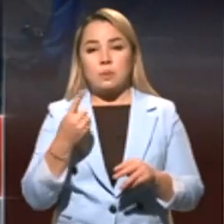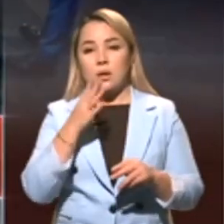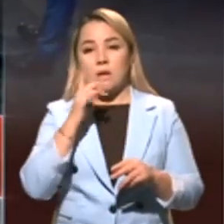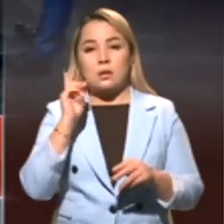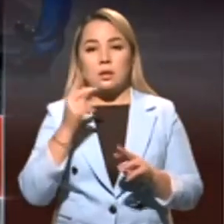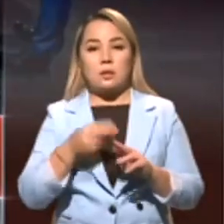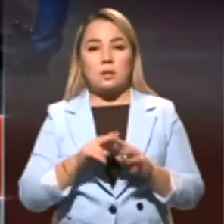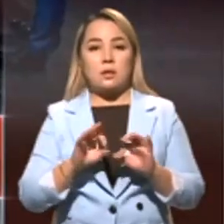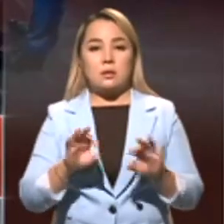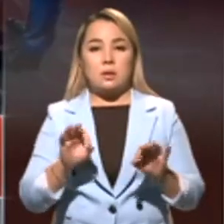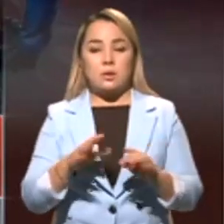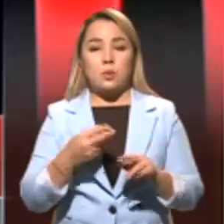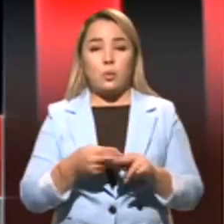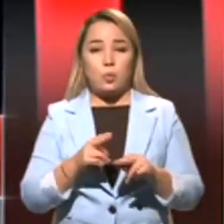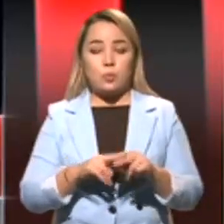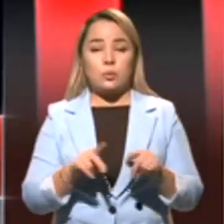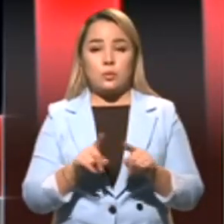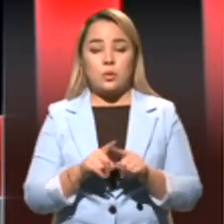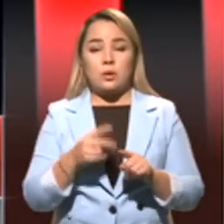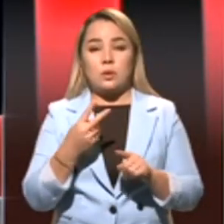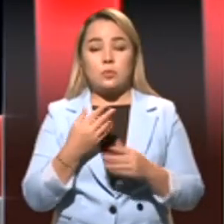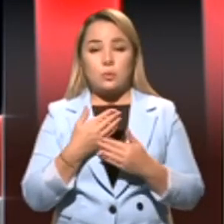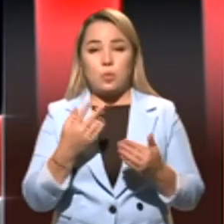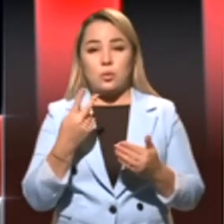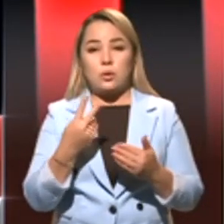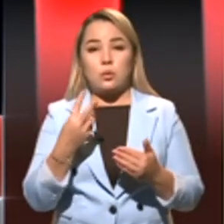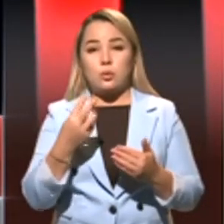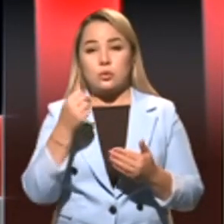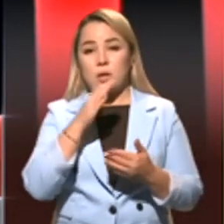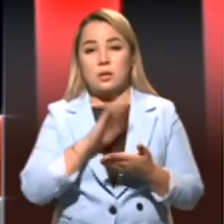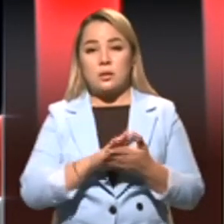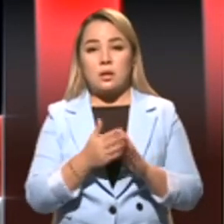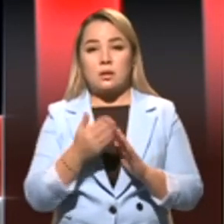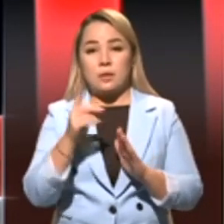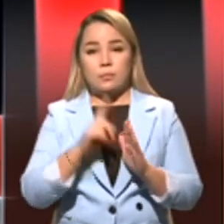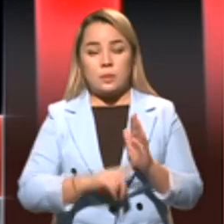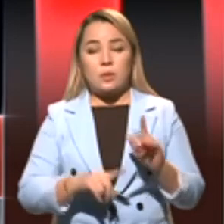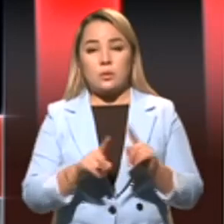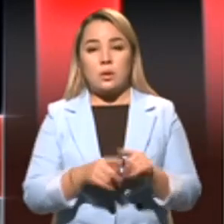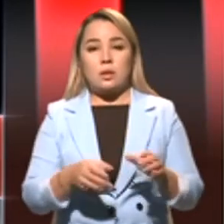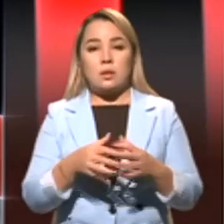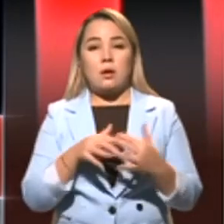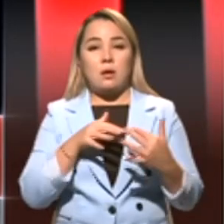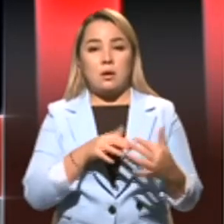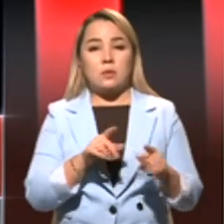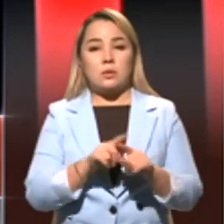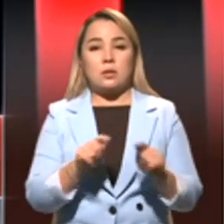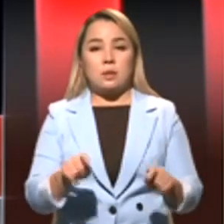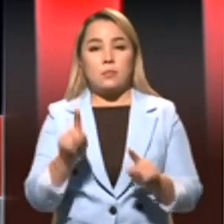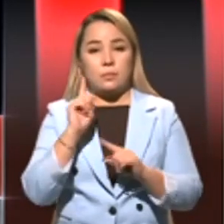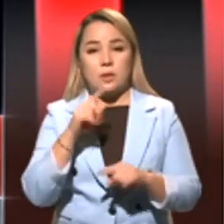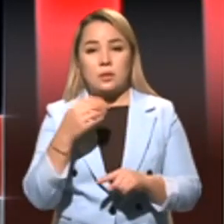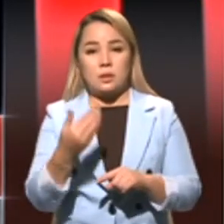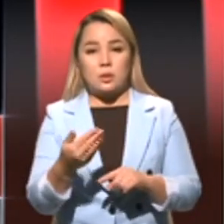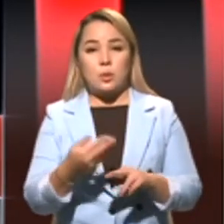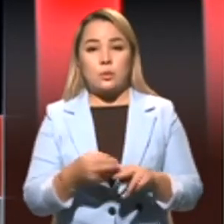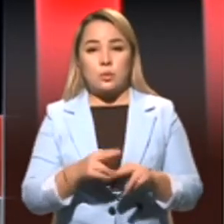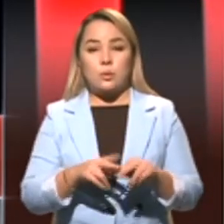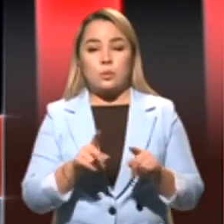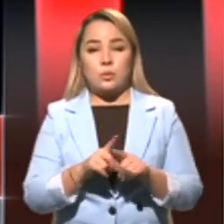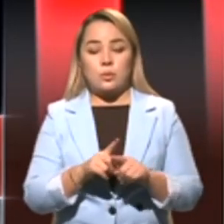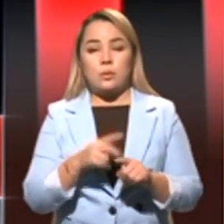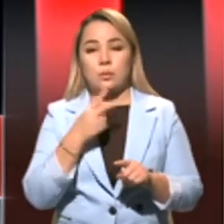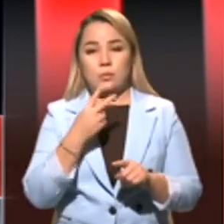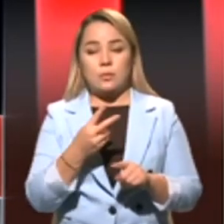отырмын. Бірақ соңғы 2-3 жылдан бері ол жақта да діни қарама-қайшылықтар, діни қақтығыстар болып жатыр өздеріңіз білесіздер. Бізде енді шүкір